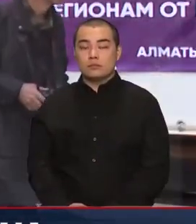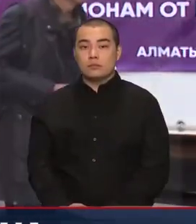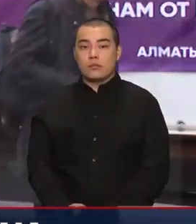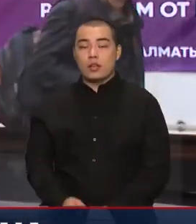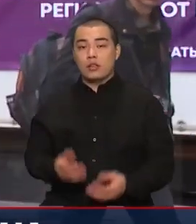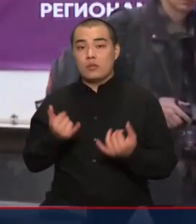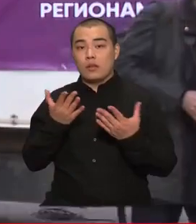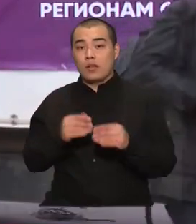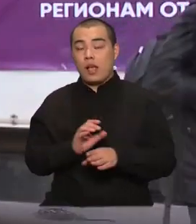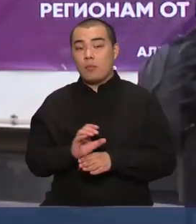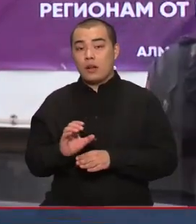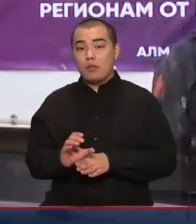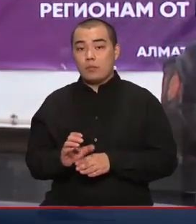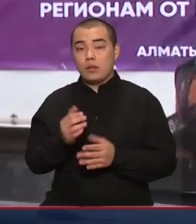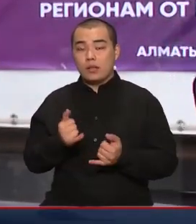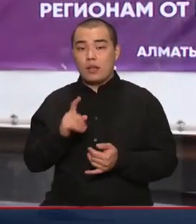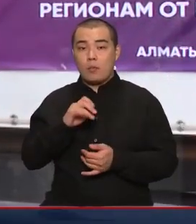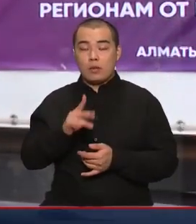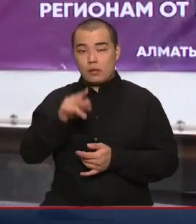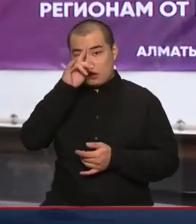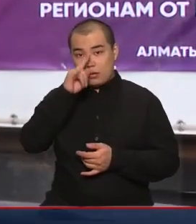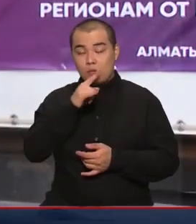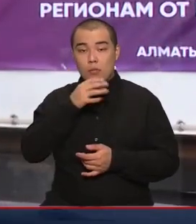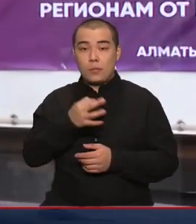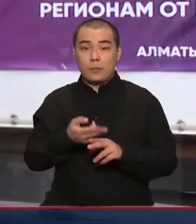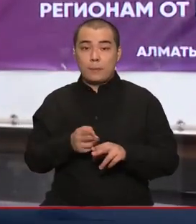Сегодня мы отправляем в Западно-Казахстанскую